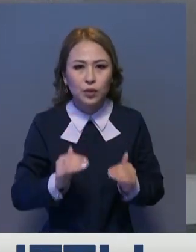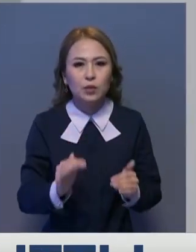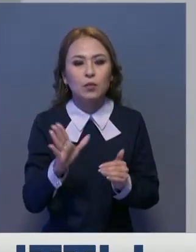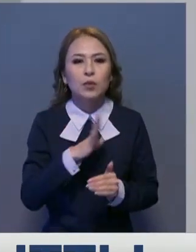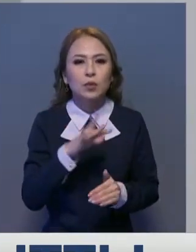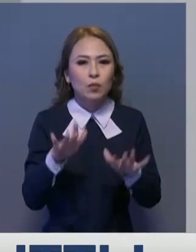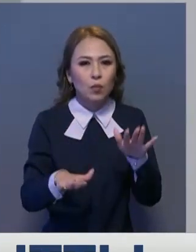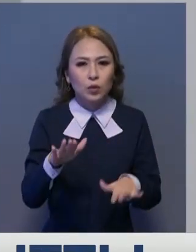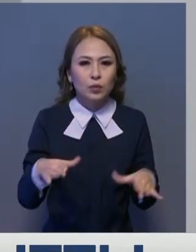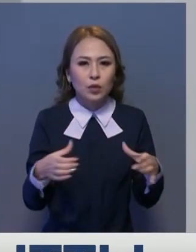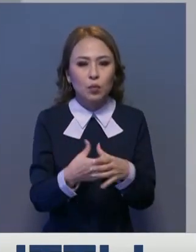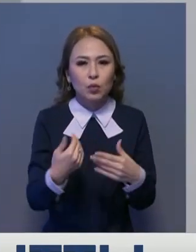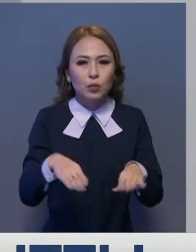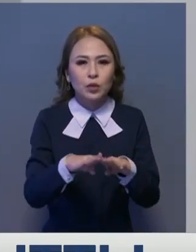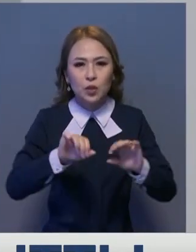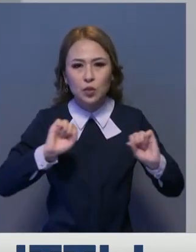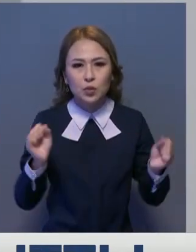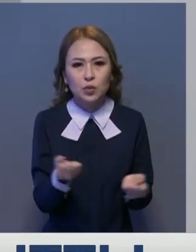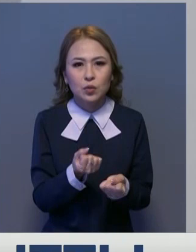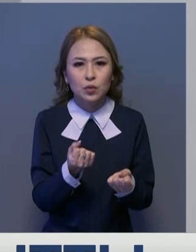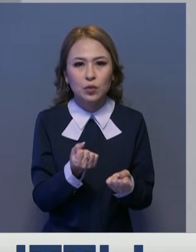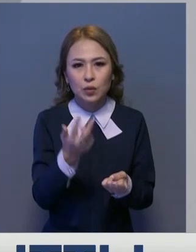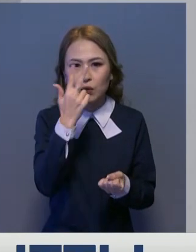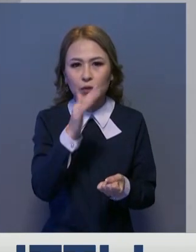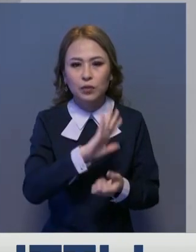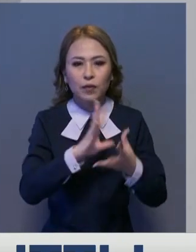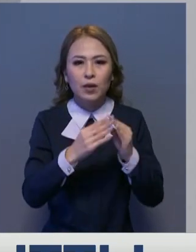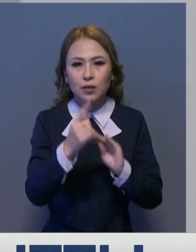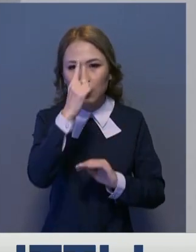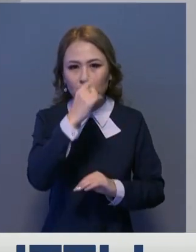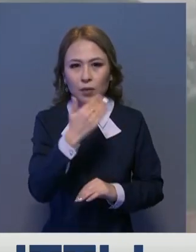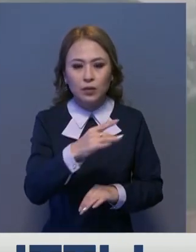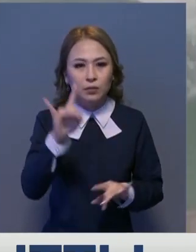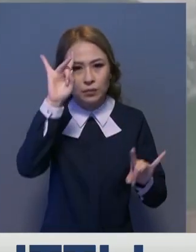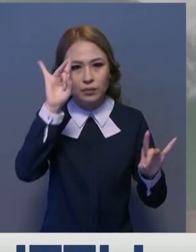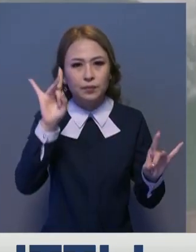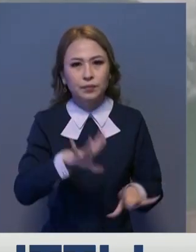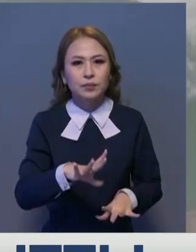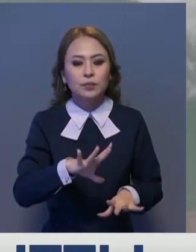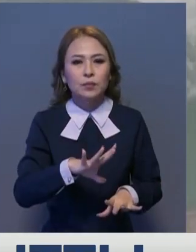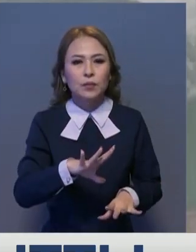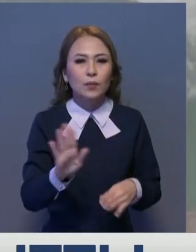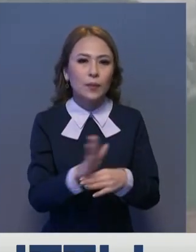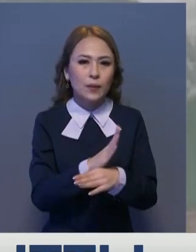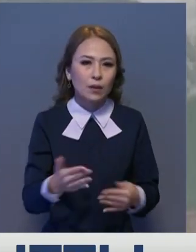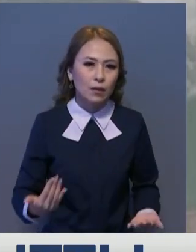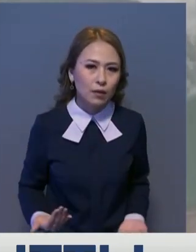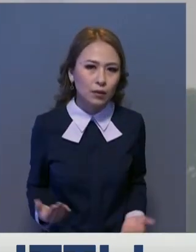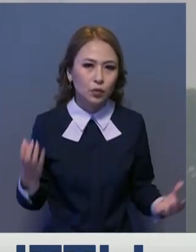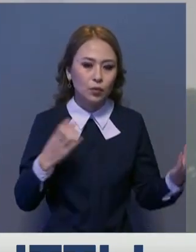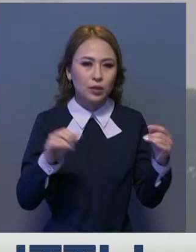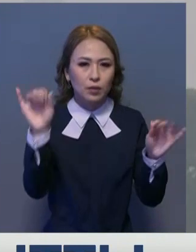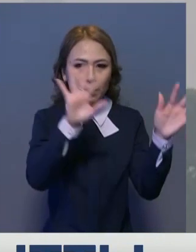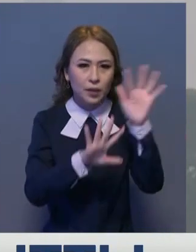дейін төмендейтінін болжап отыр. Бұл мұндай суыққа үйренбеген үнді халқы үшін аномальды құбылыс саналады. Одан бөлек тұрғындарды